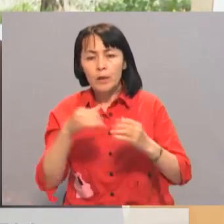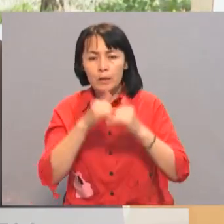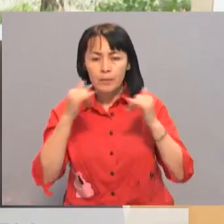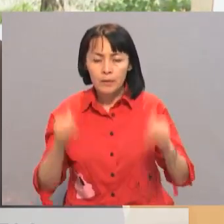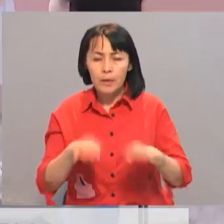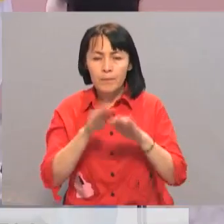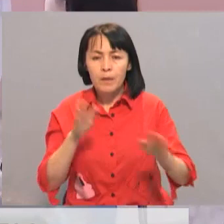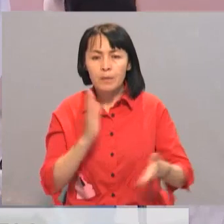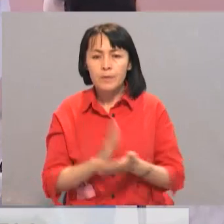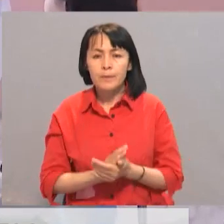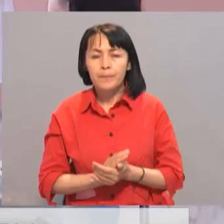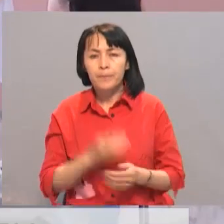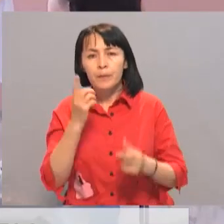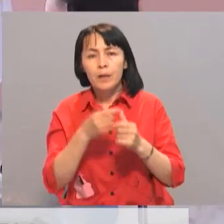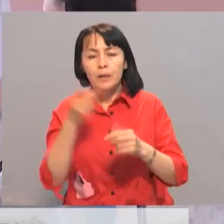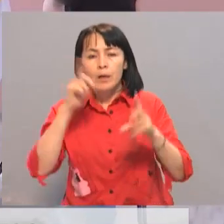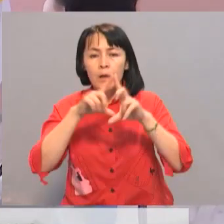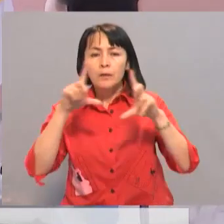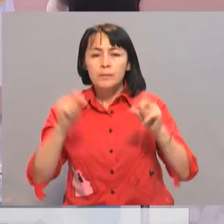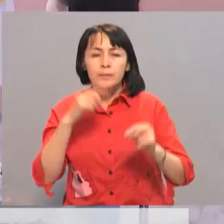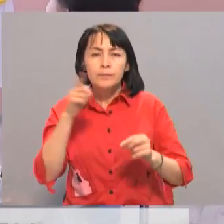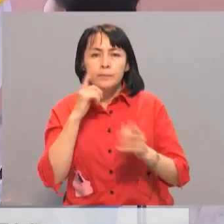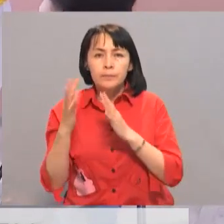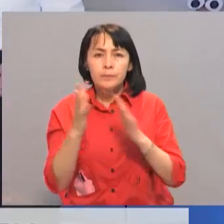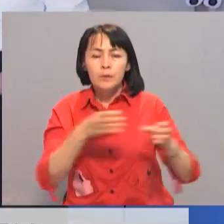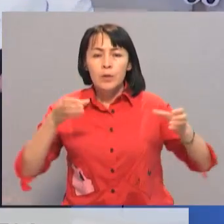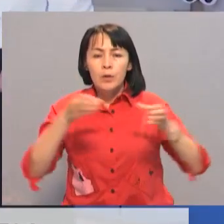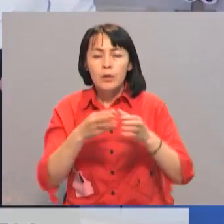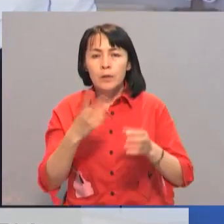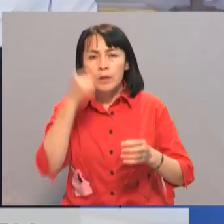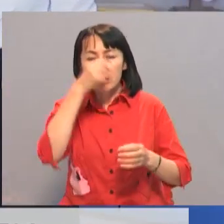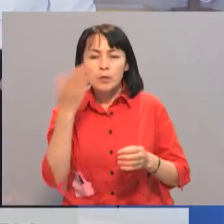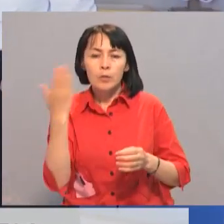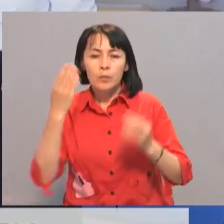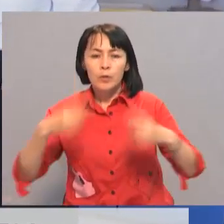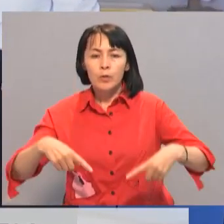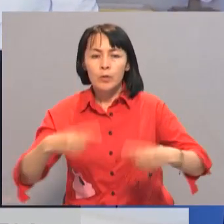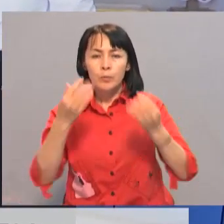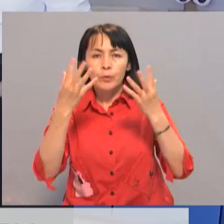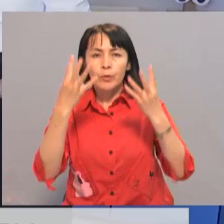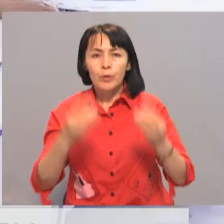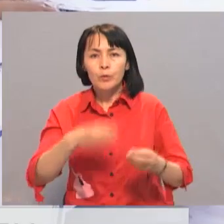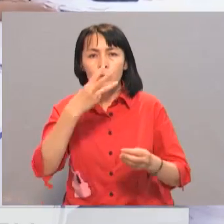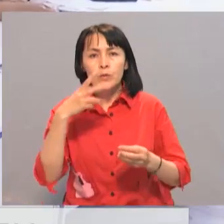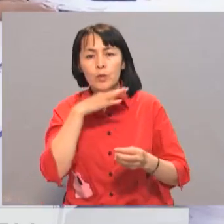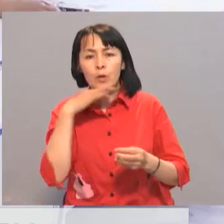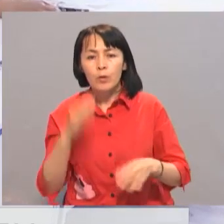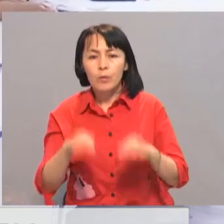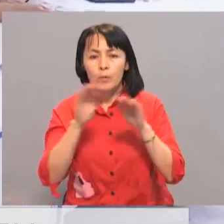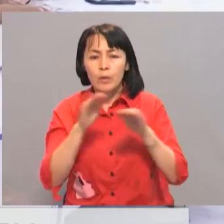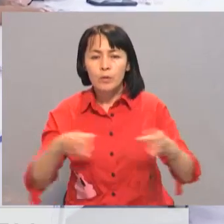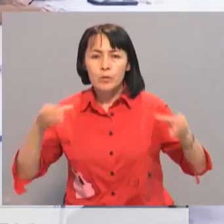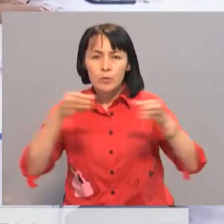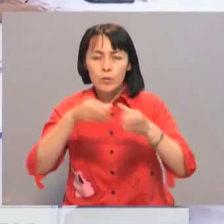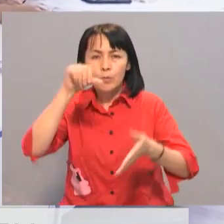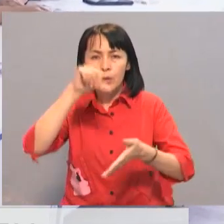жатқан балдар бар. Аталмыш білім ұясында жас экологтар ұйымы осыдан 2 жыл бұрын құрылған екен. Бүгінде 30-дан астам шәкірт сол